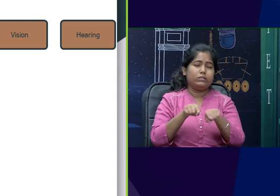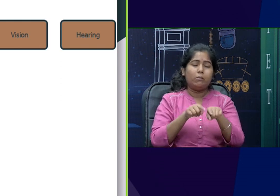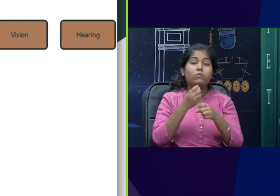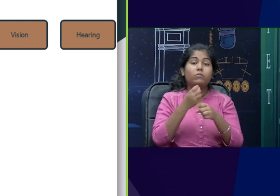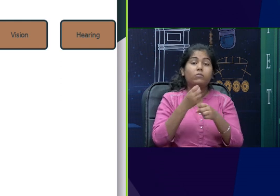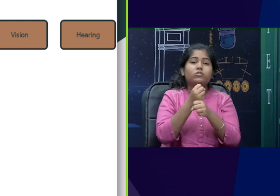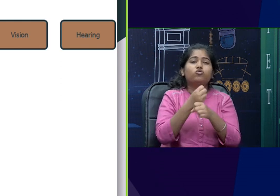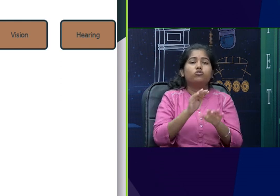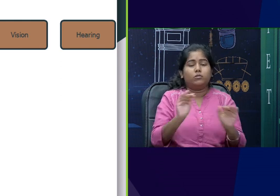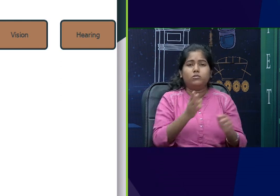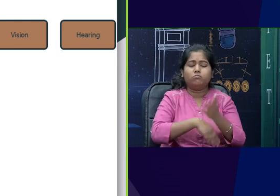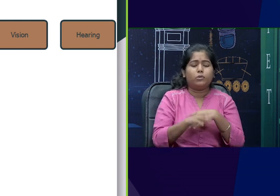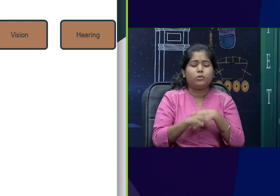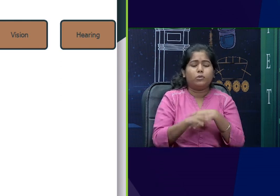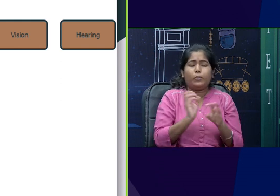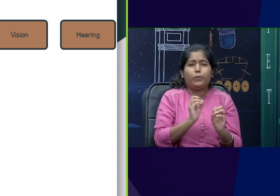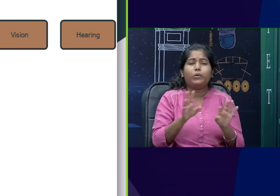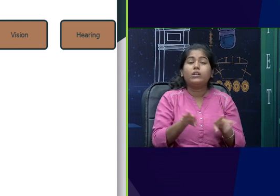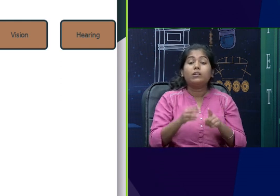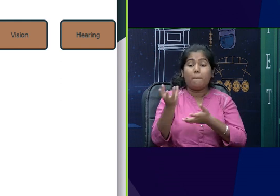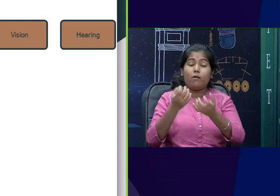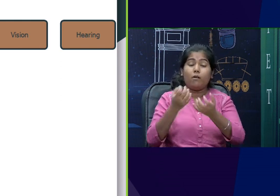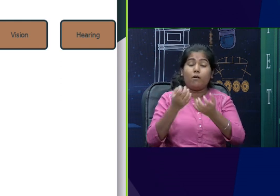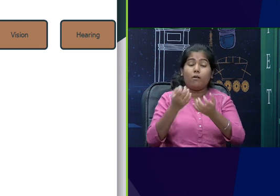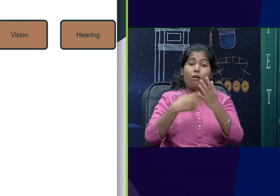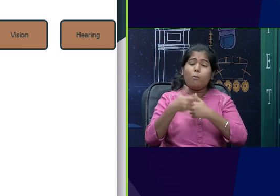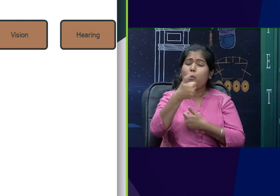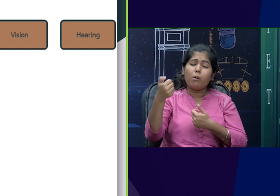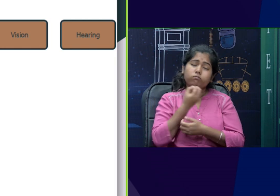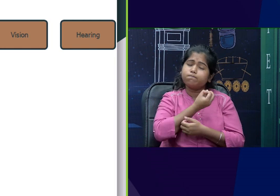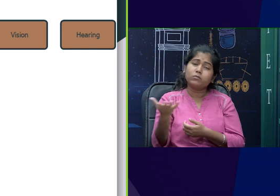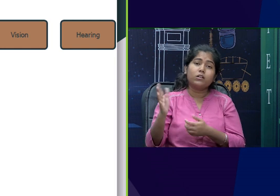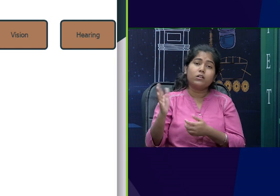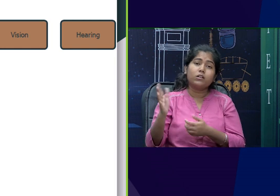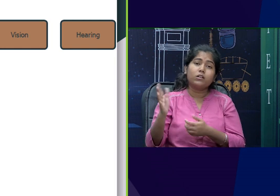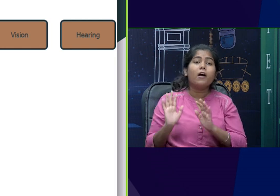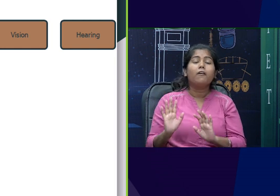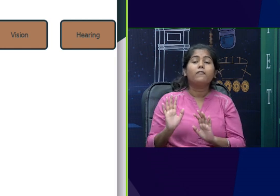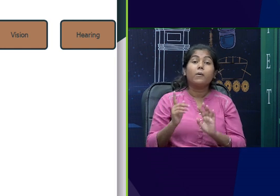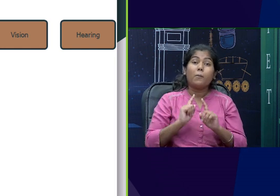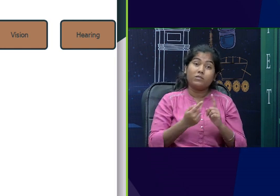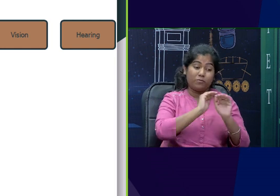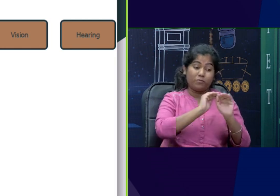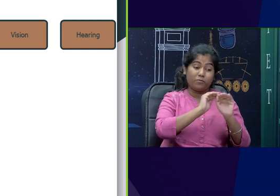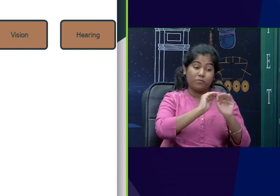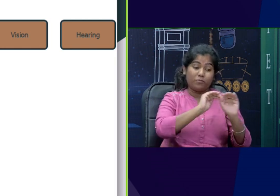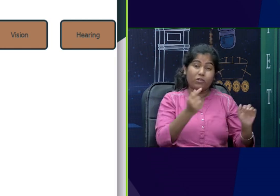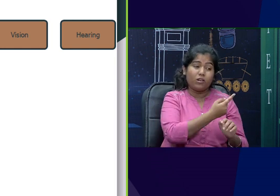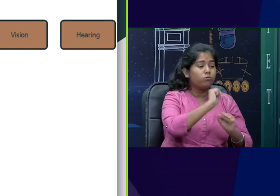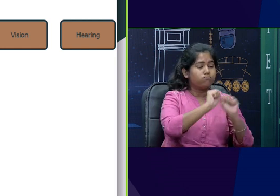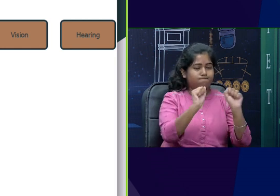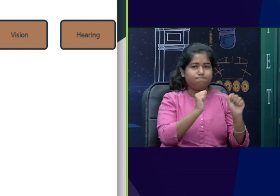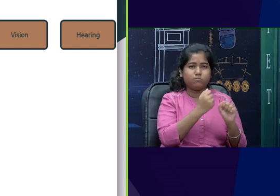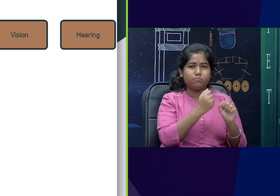अगर बहुत सारे पेन मार्केट में आते हैं लेकिन हर बच्चा इंडिविजुअली डिफरेंट कलर या